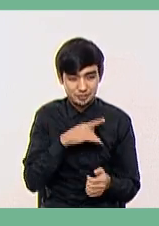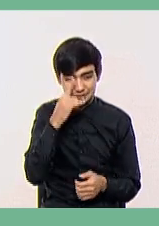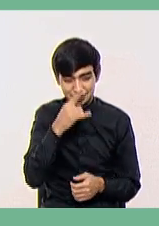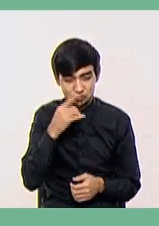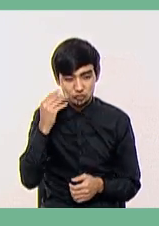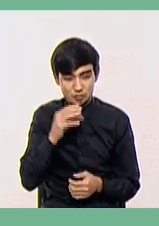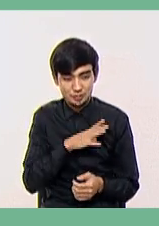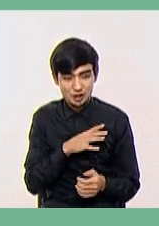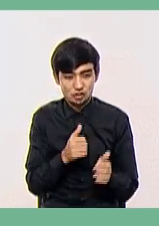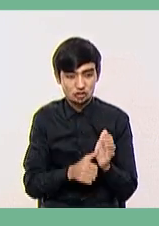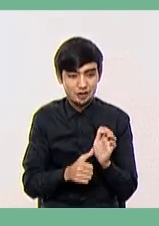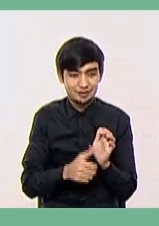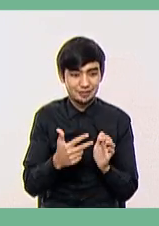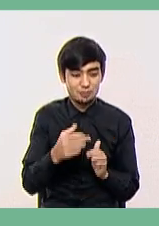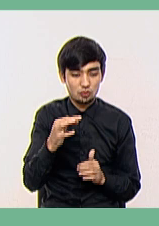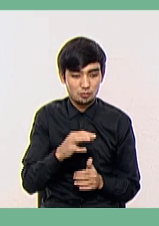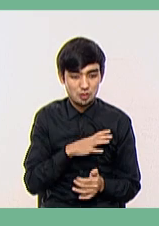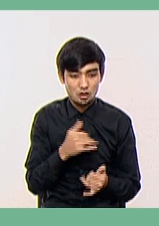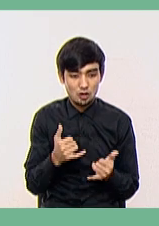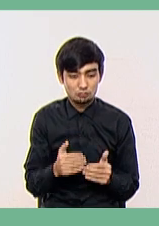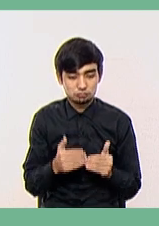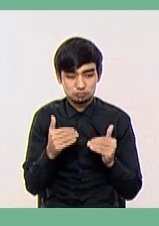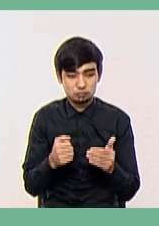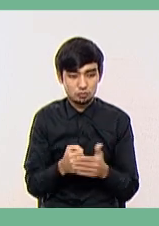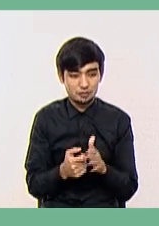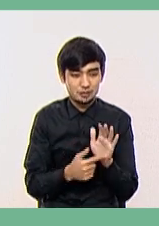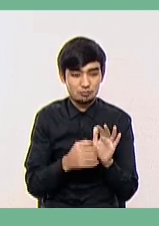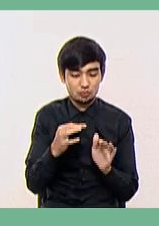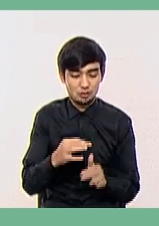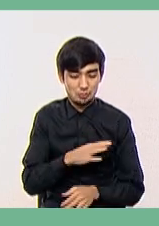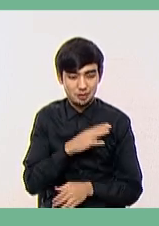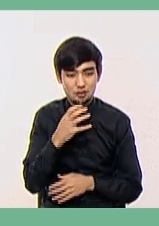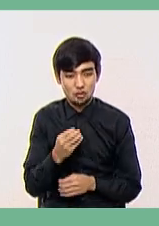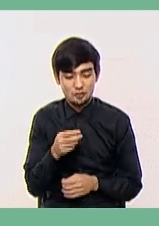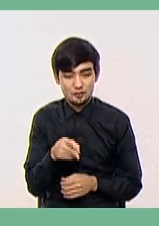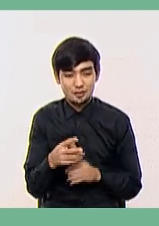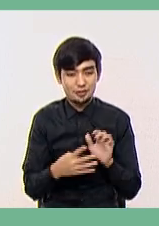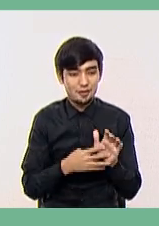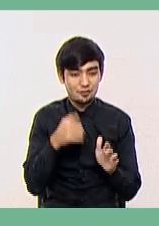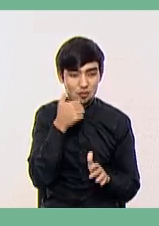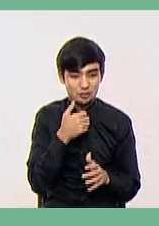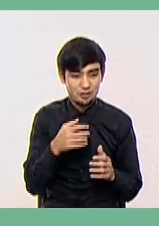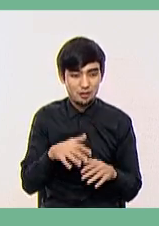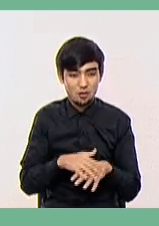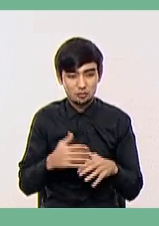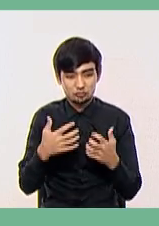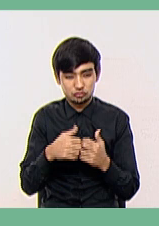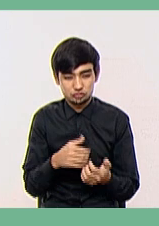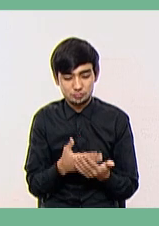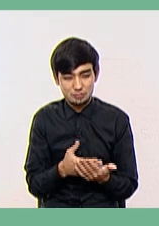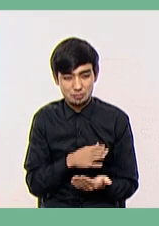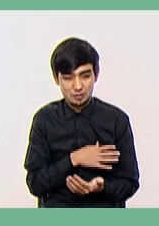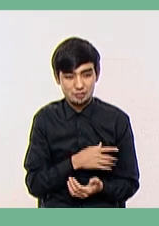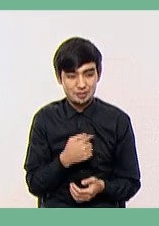үлесі 63% еді, демек 7%-ға артқан. Сонымен қоса 2009 жылғы халық санағының нәтижесімен